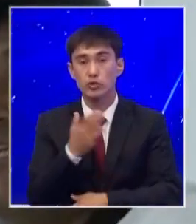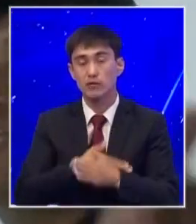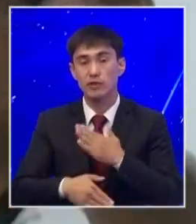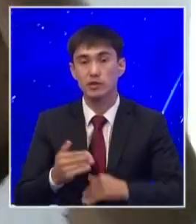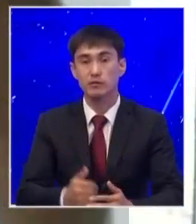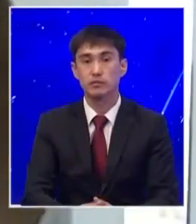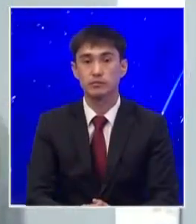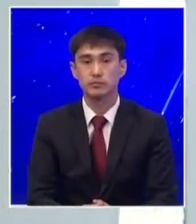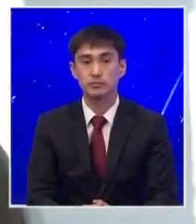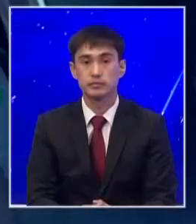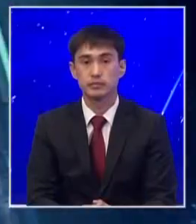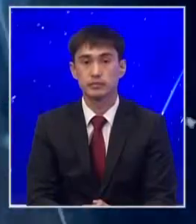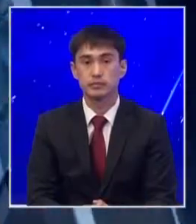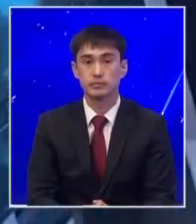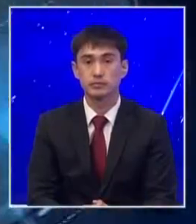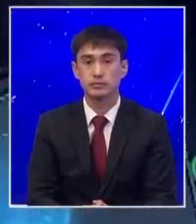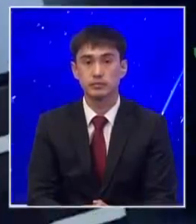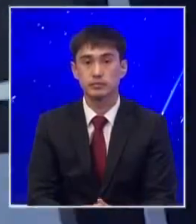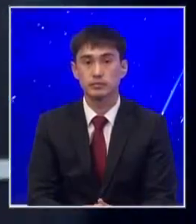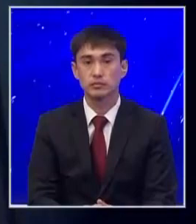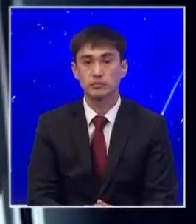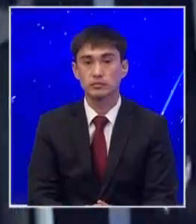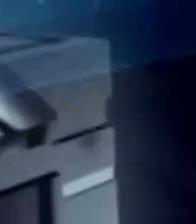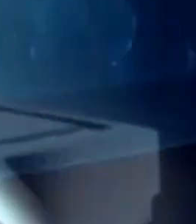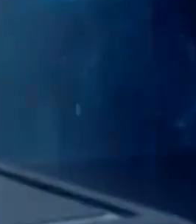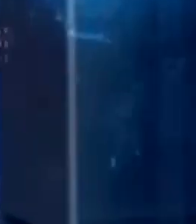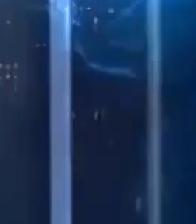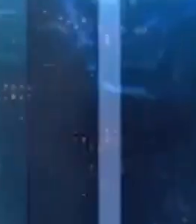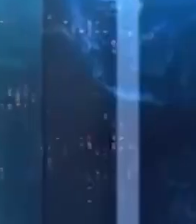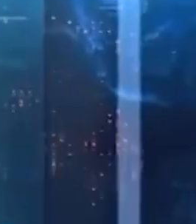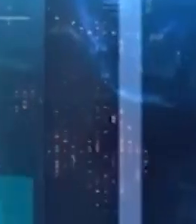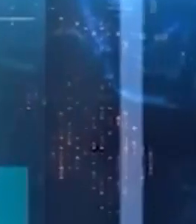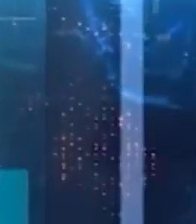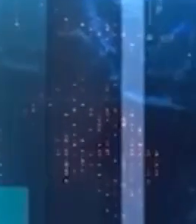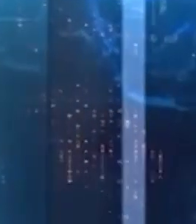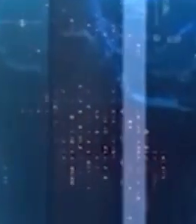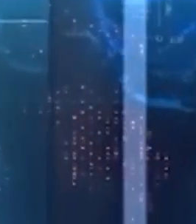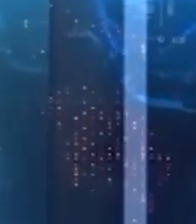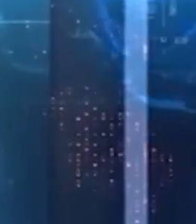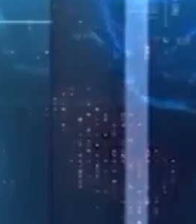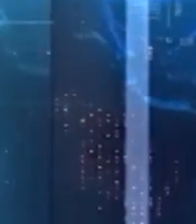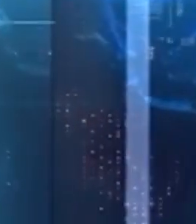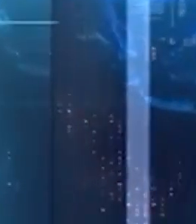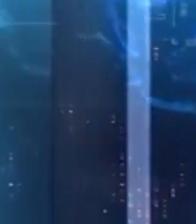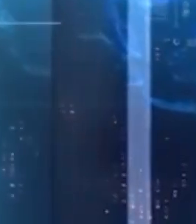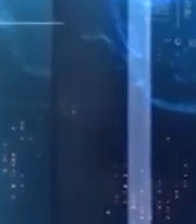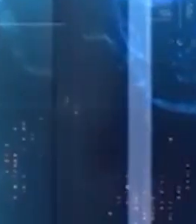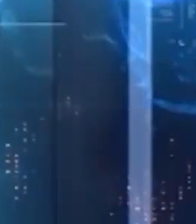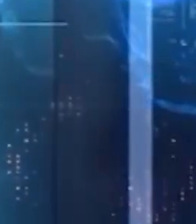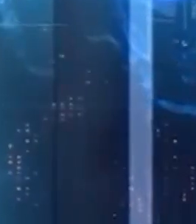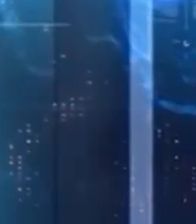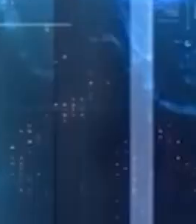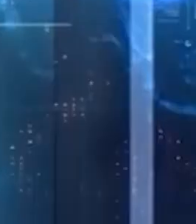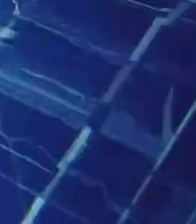особыми потребностями. Аружан Тнеибаева, Ахфото Оралхызы, Бекжан Кенжебай, телеканал Жетсу, Алматинская